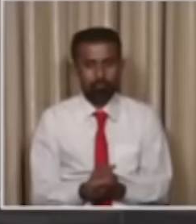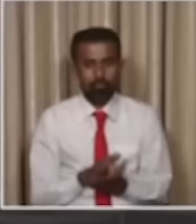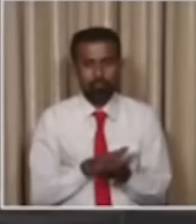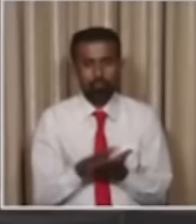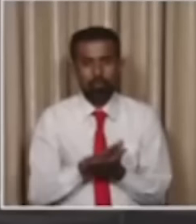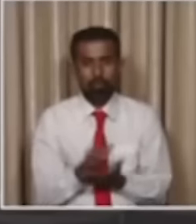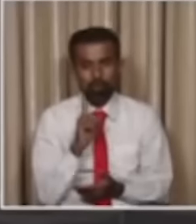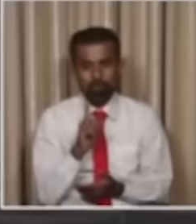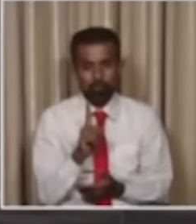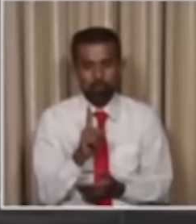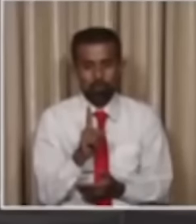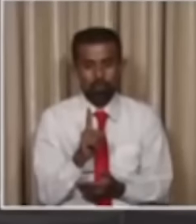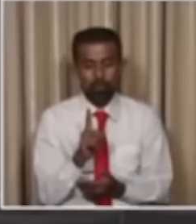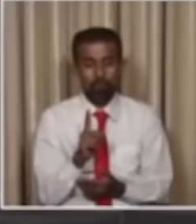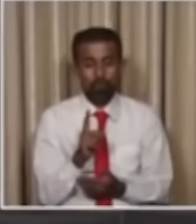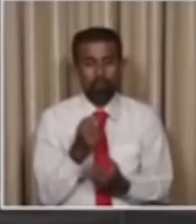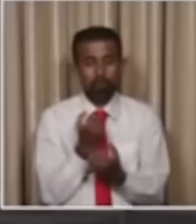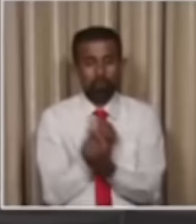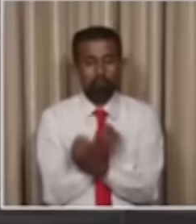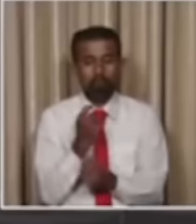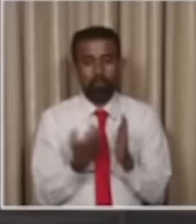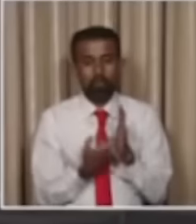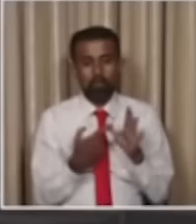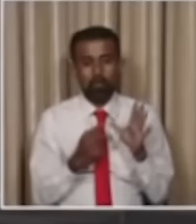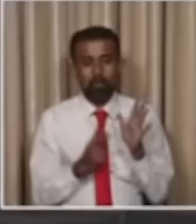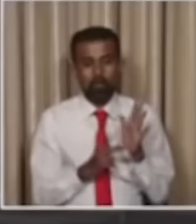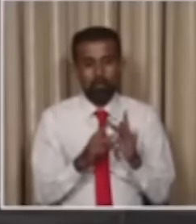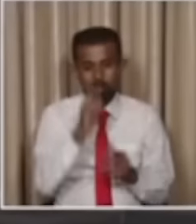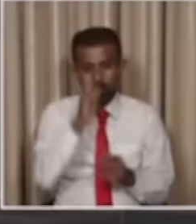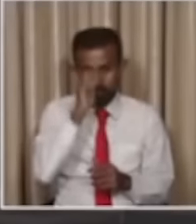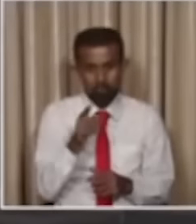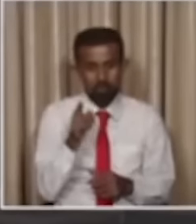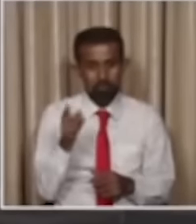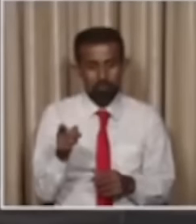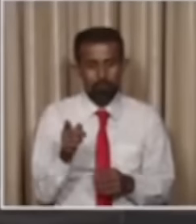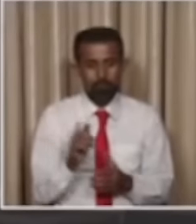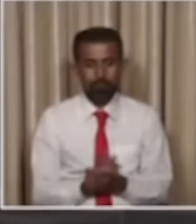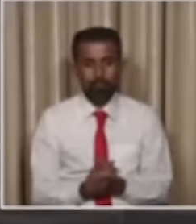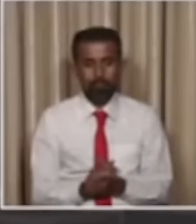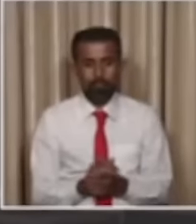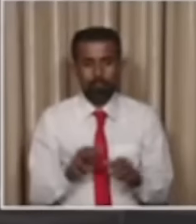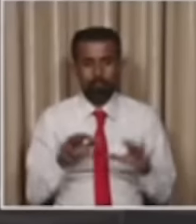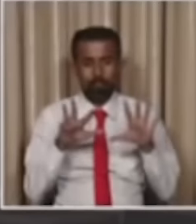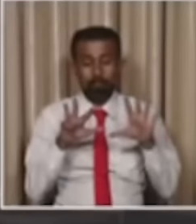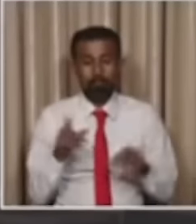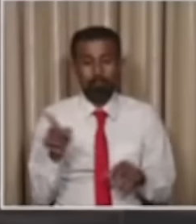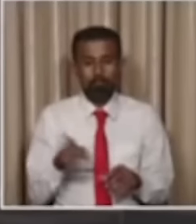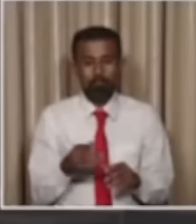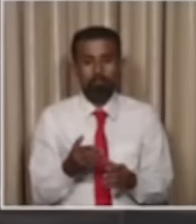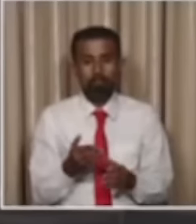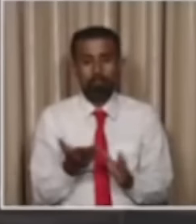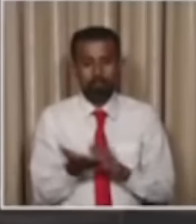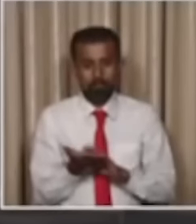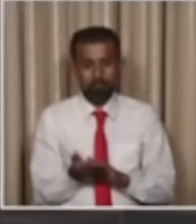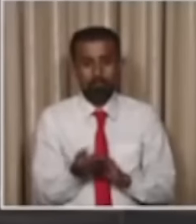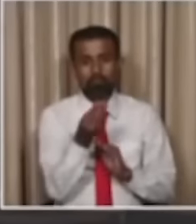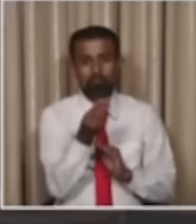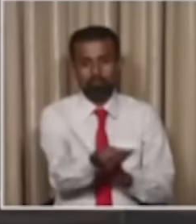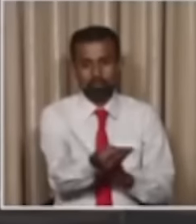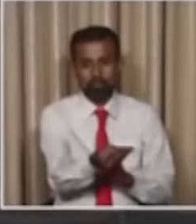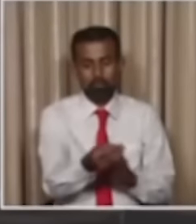පිටපතක් ජ්‍යෙෂ්ඨ නියෝජ්‍ය පොලිස්පති රවි සෙනවිරත්න මහතාට. 9 වෙනිදා හෑන් ඩිලිව කරලා තියෙන්නේ. ඒ